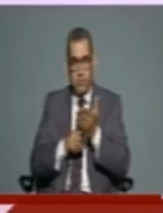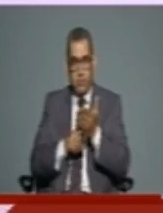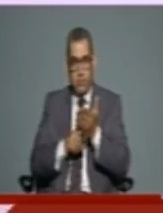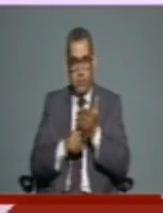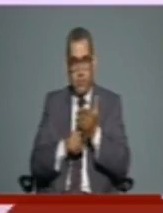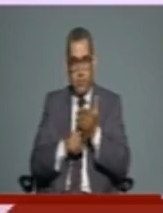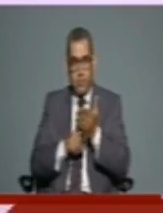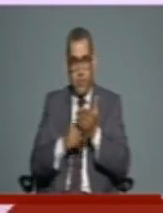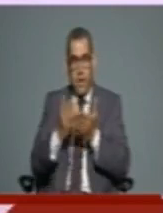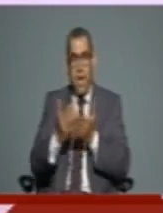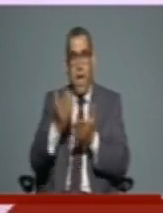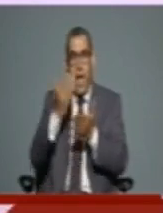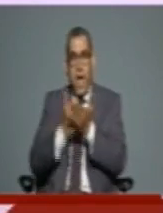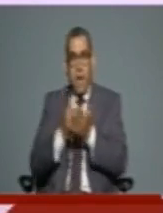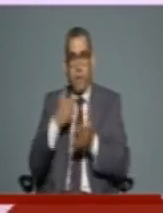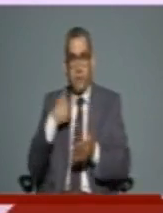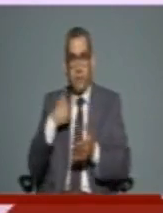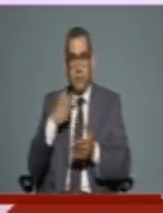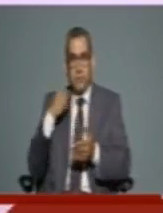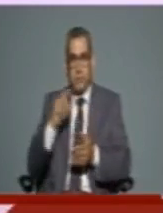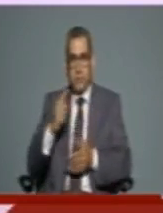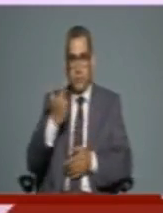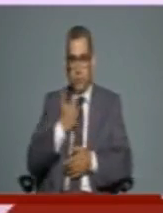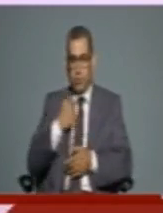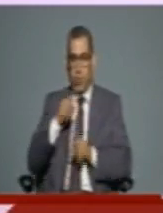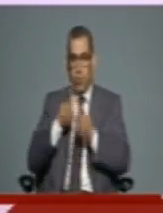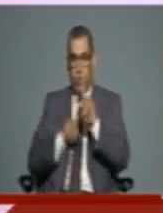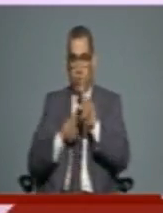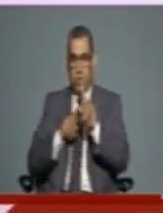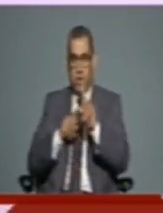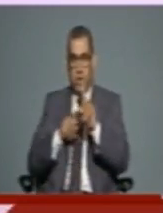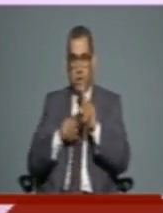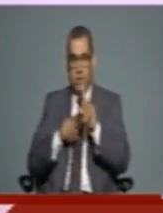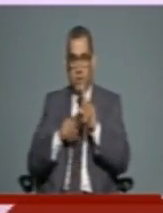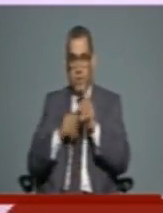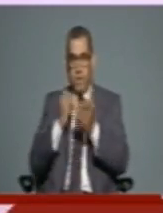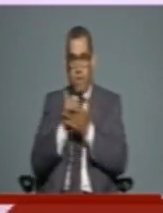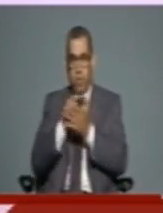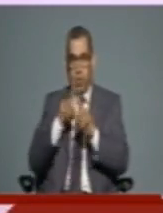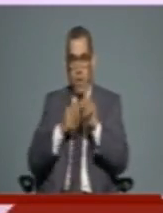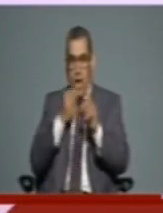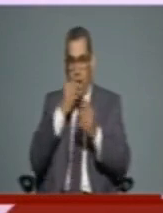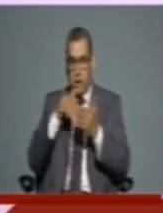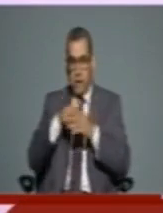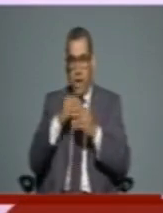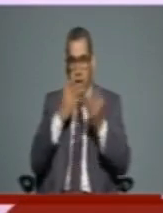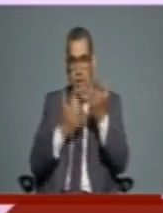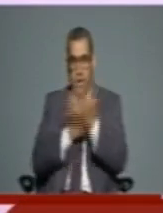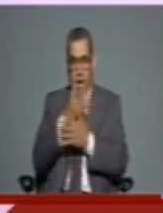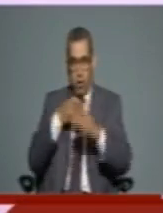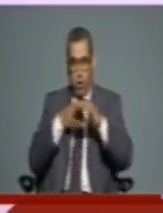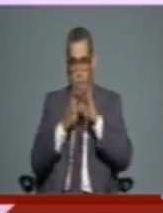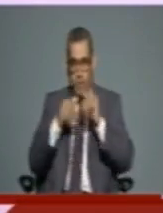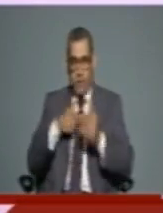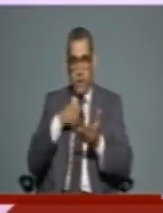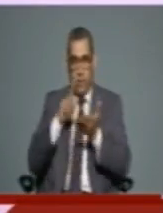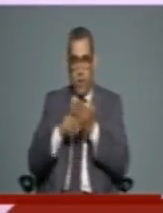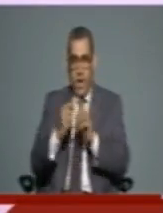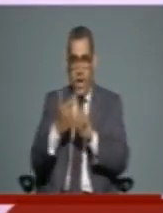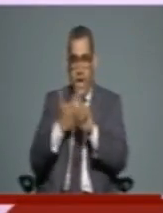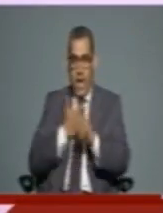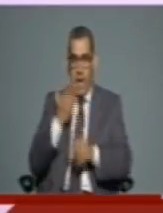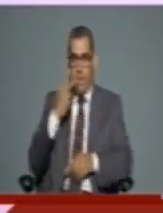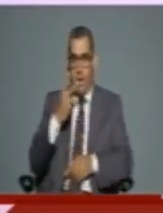أن أتولى مسؤولية وزارة التموين والتجارة الداخلية في